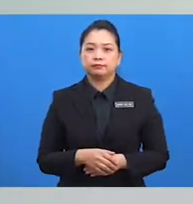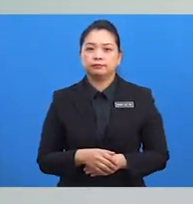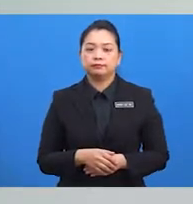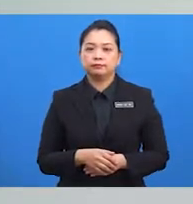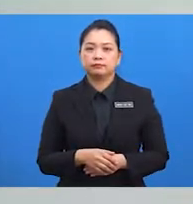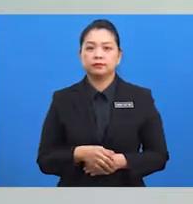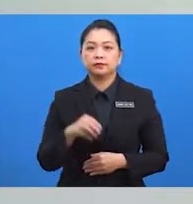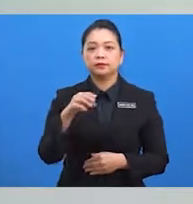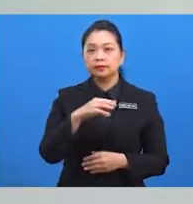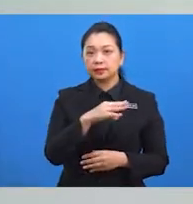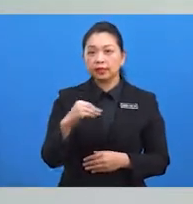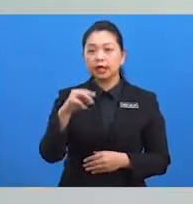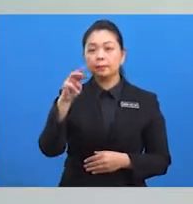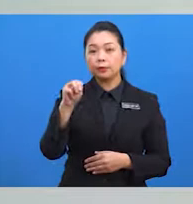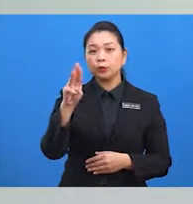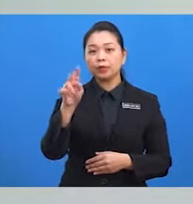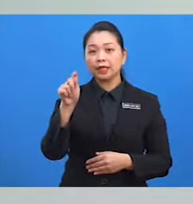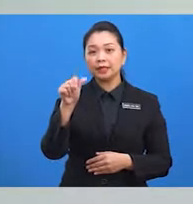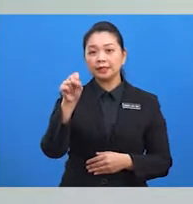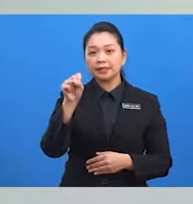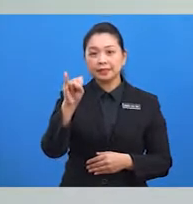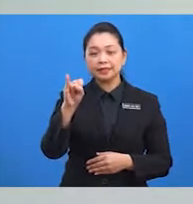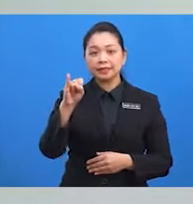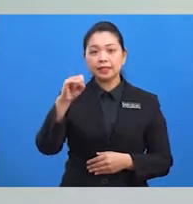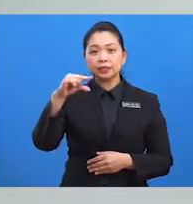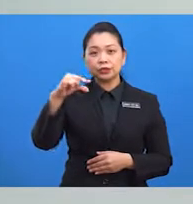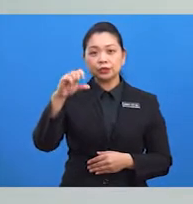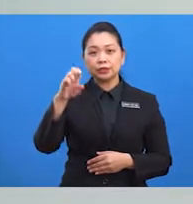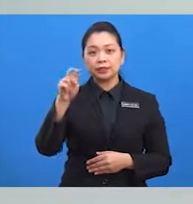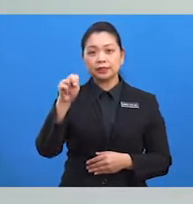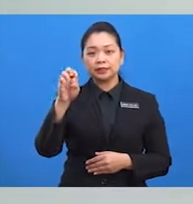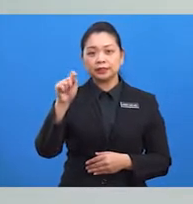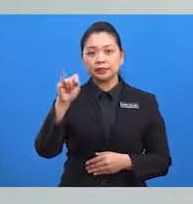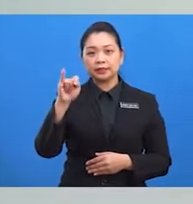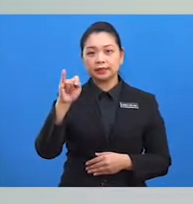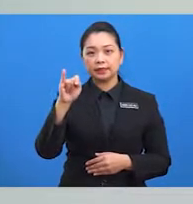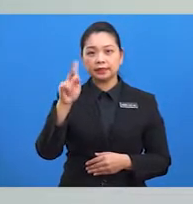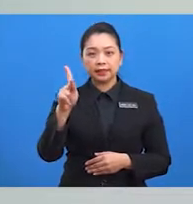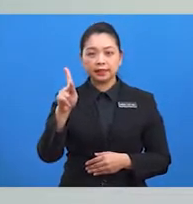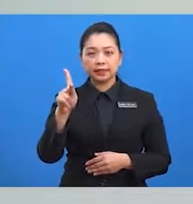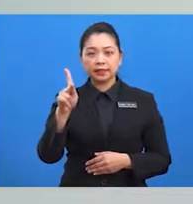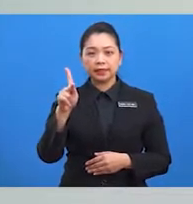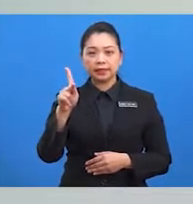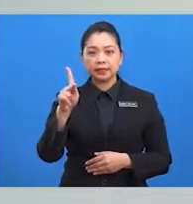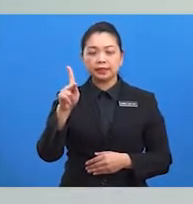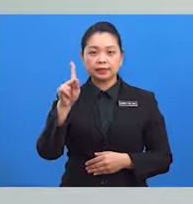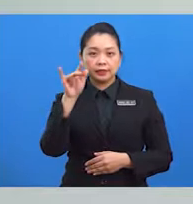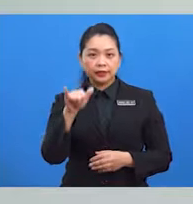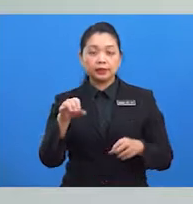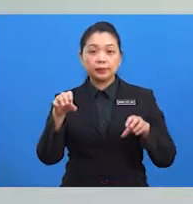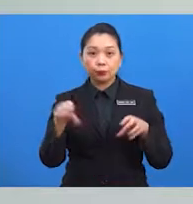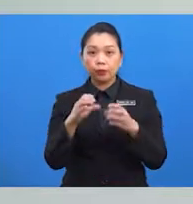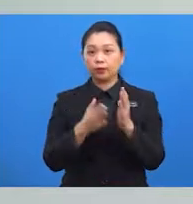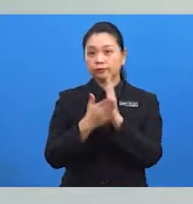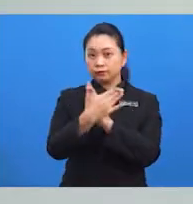mutasi genetik yang dicetus oleh sedang deduktif dapat meningkatkan quantity dan quality